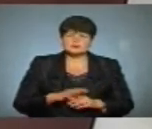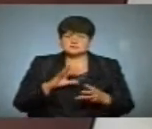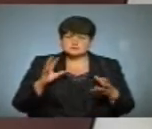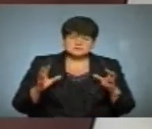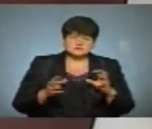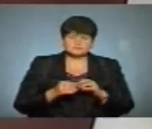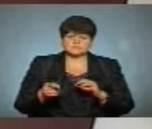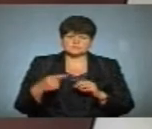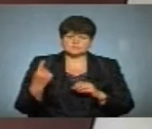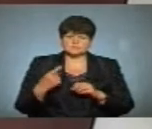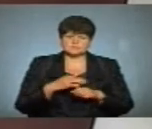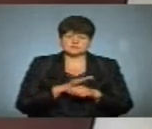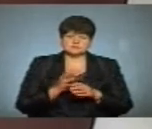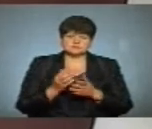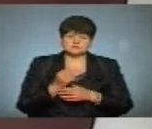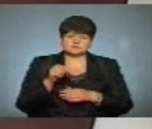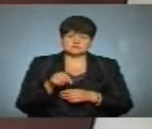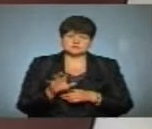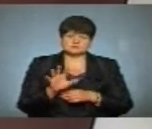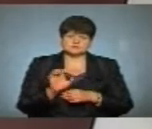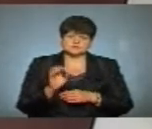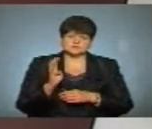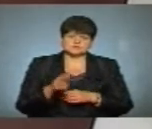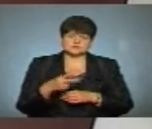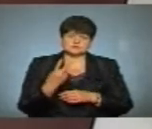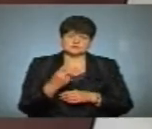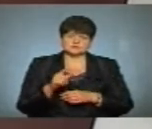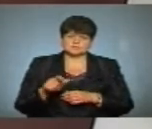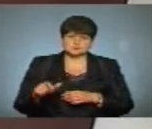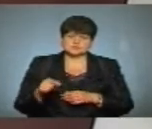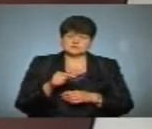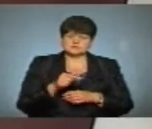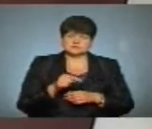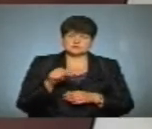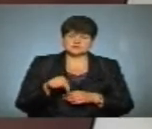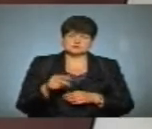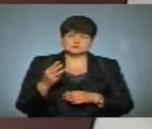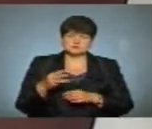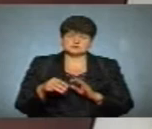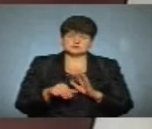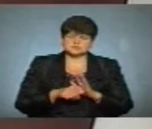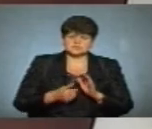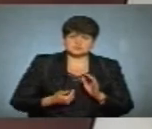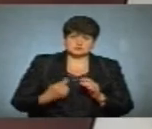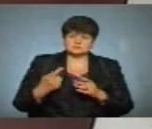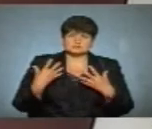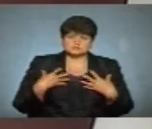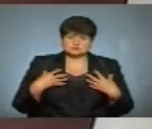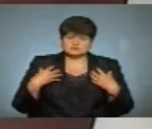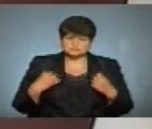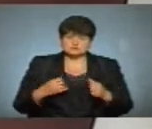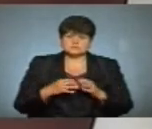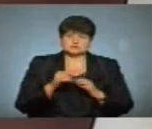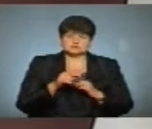на Тернопільщині коронавірус виявили у 1542 осіб, з них 1036 жителів області вже одужали, серед них